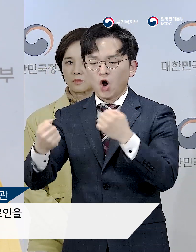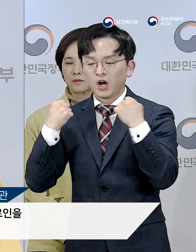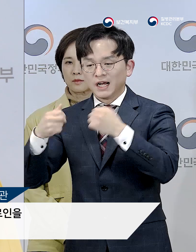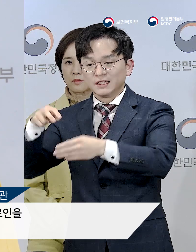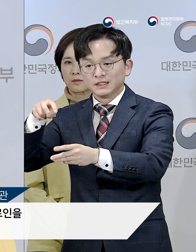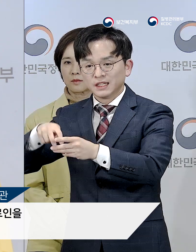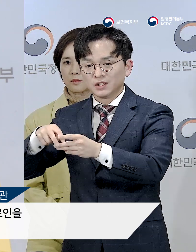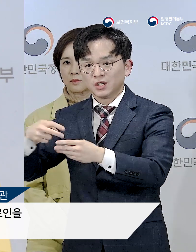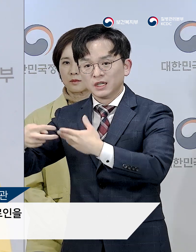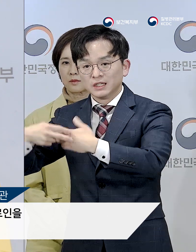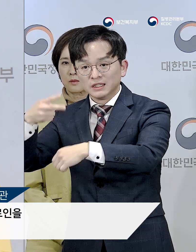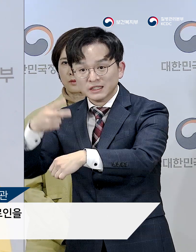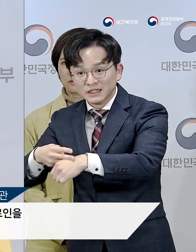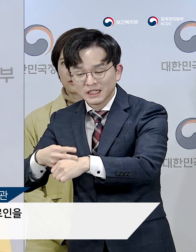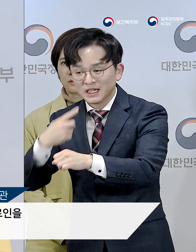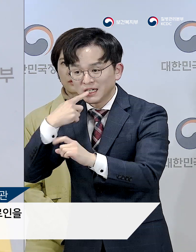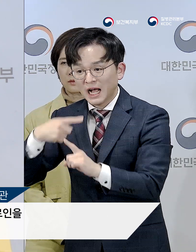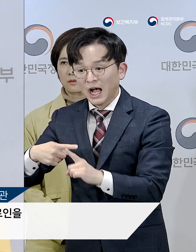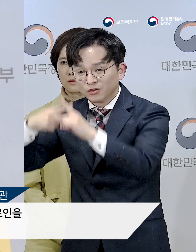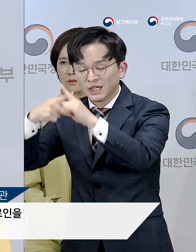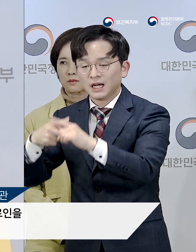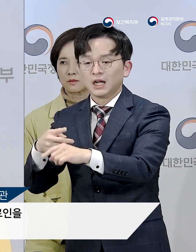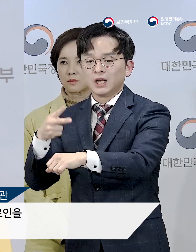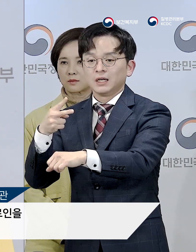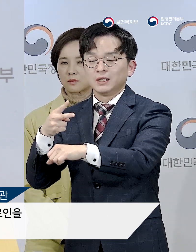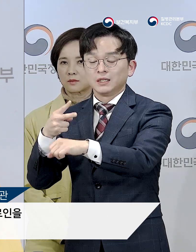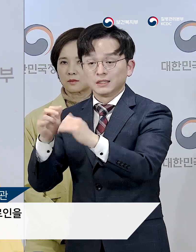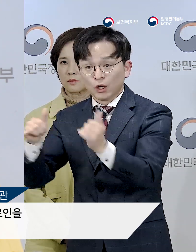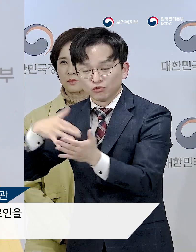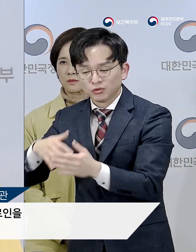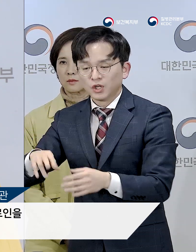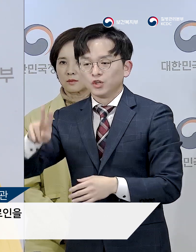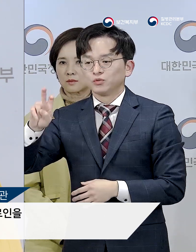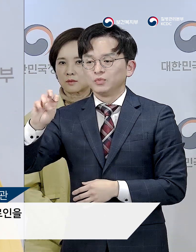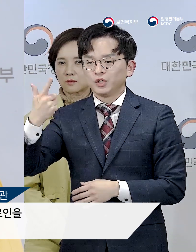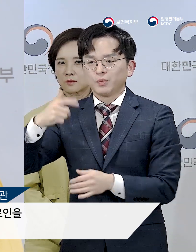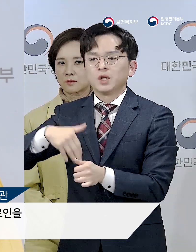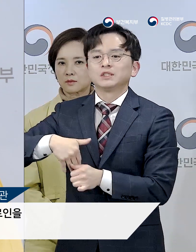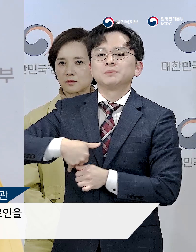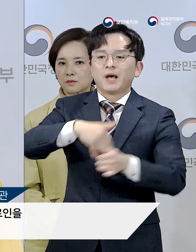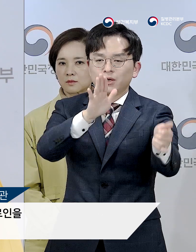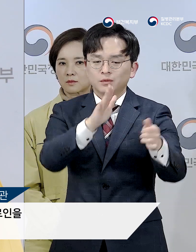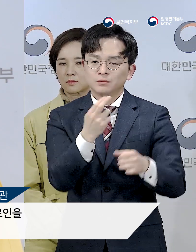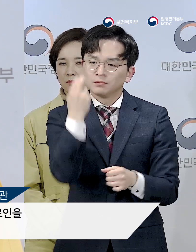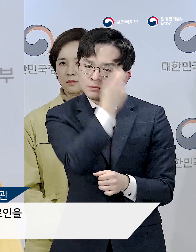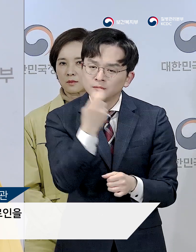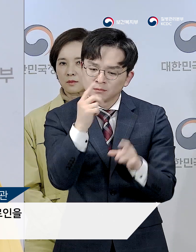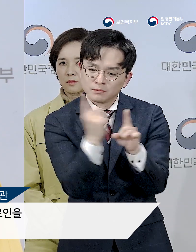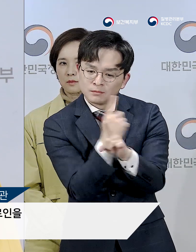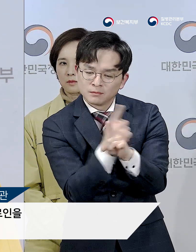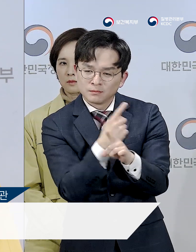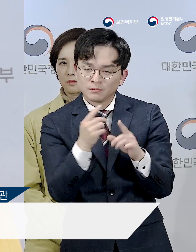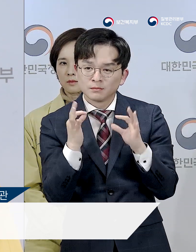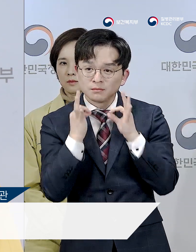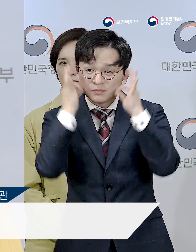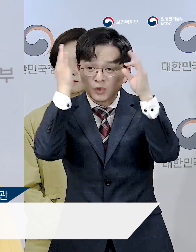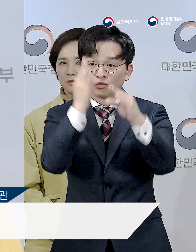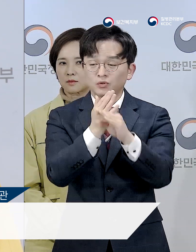국립정신건강센터의 의사, 간호사 등 26명의 의료인을 지원하여 치료에 만전을 기하고 있습니다.